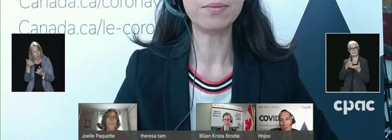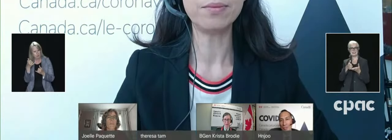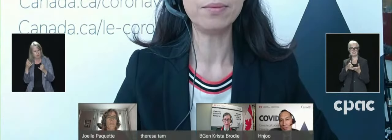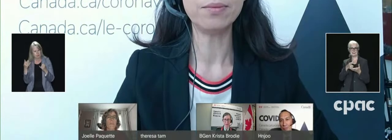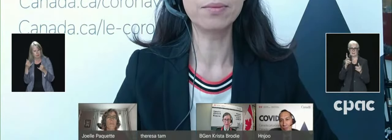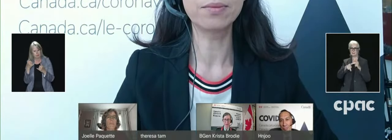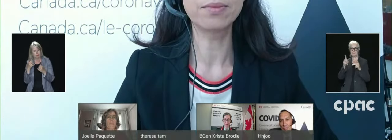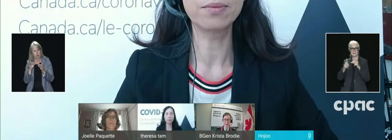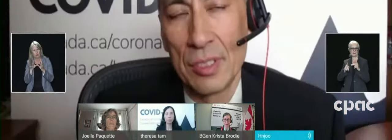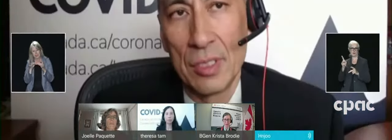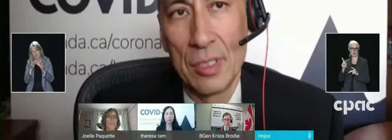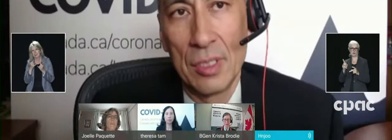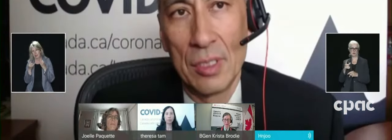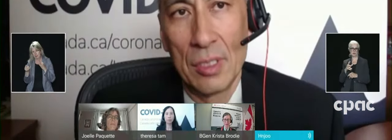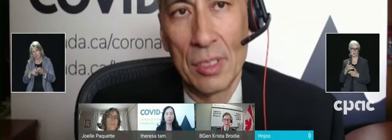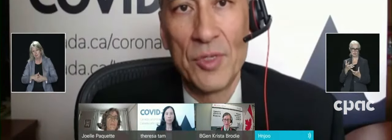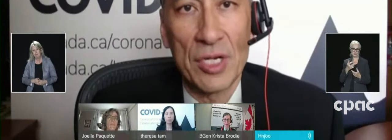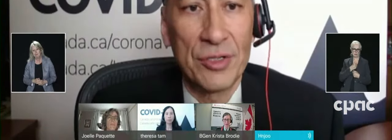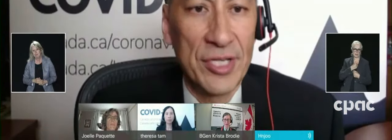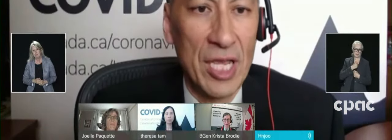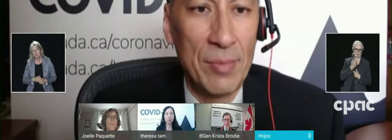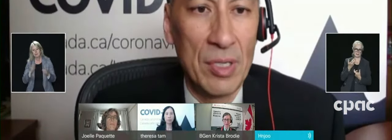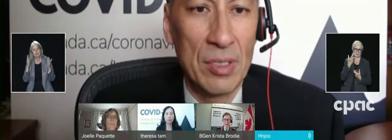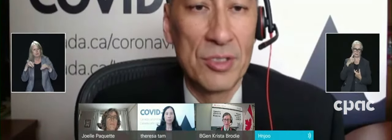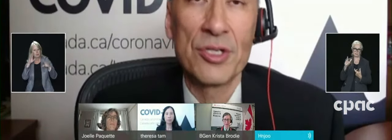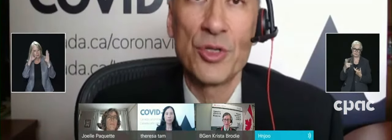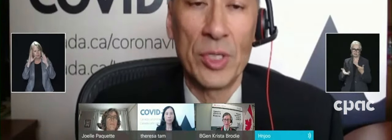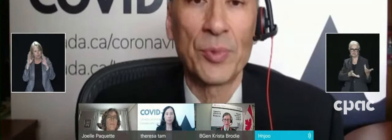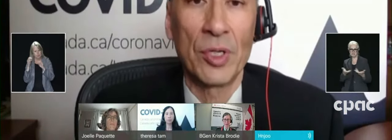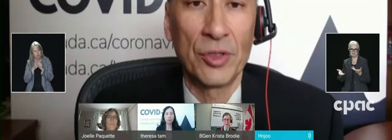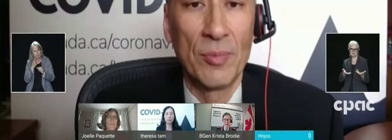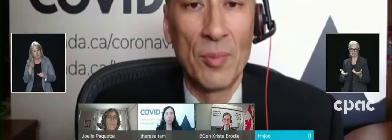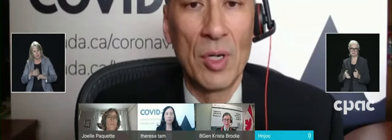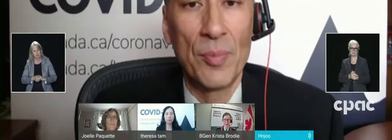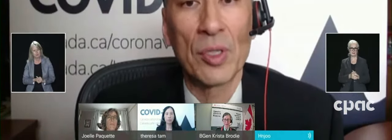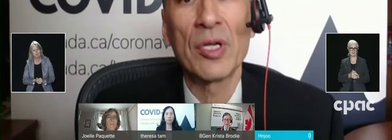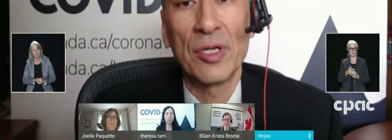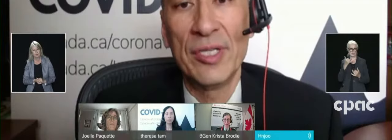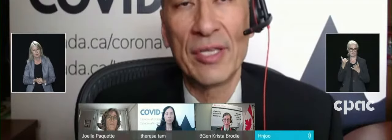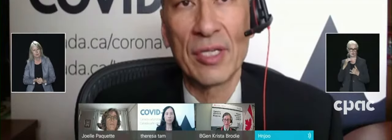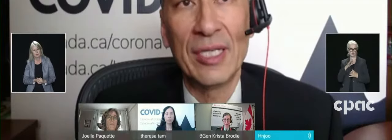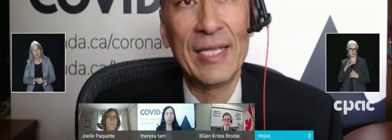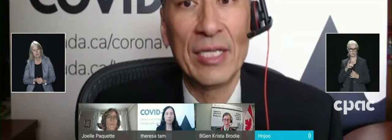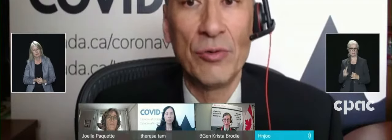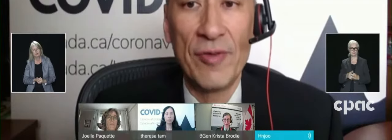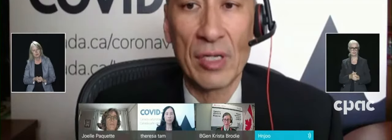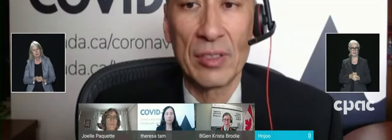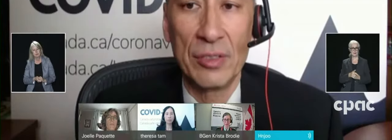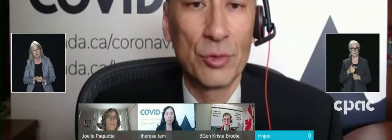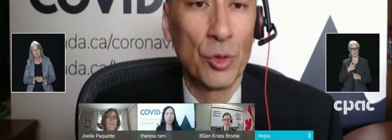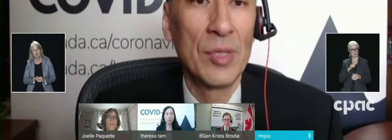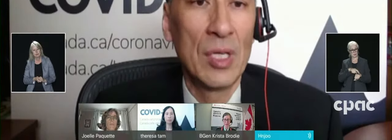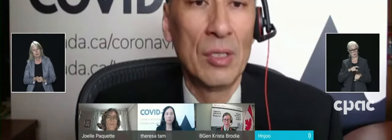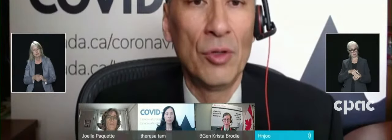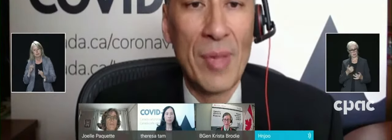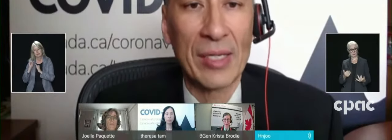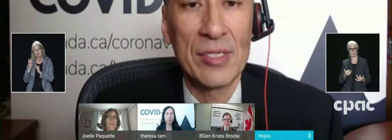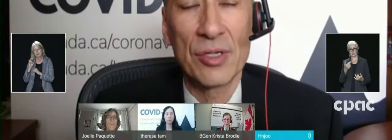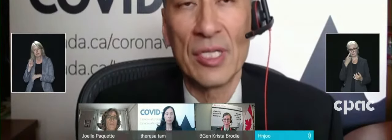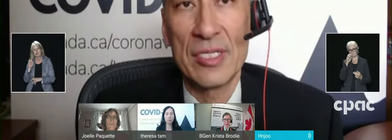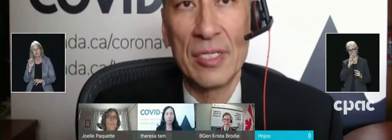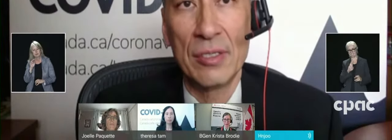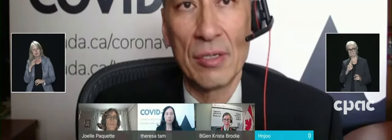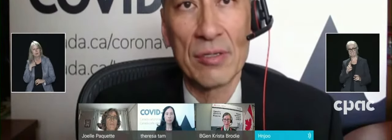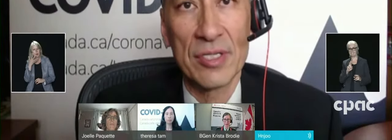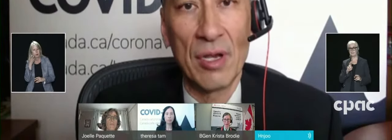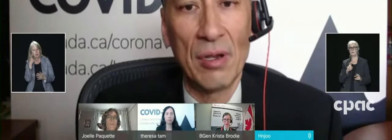Bonjour à toutes et à tous. Comme Dr. Tam, je souhaite prendre un moment pour reconnaître la découverte des tombes non marquées